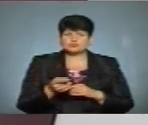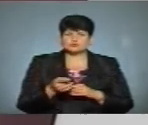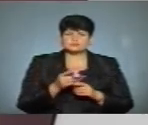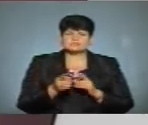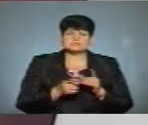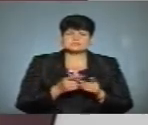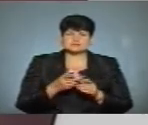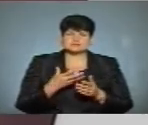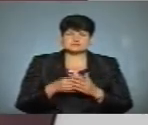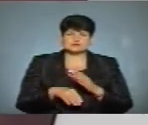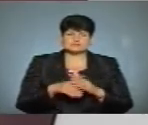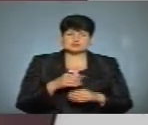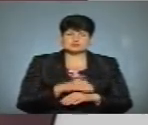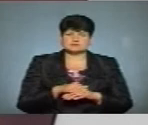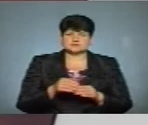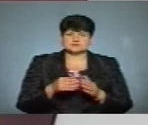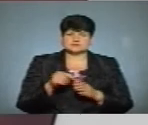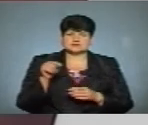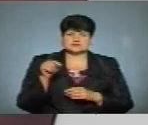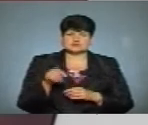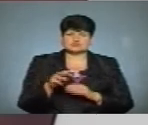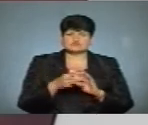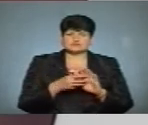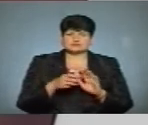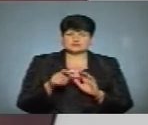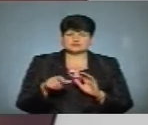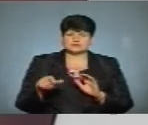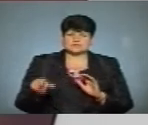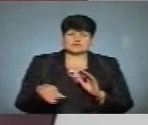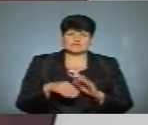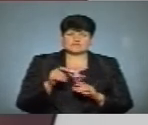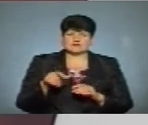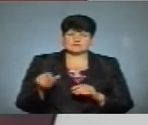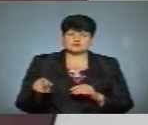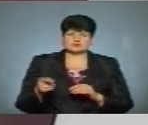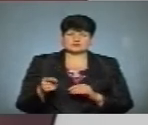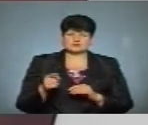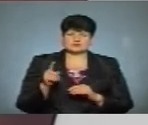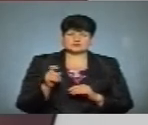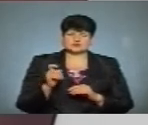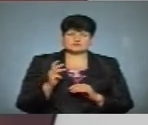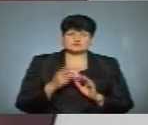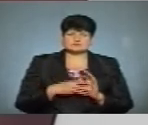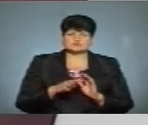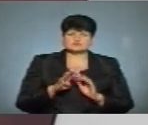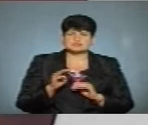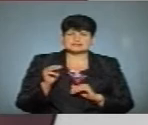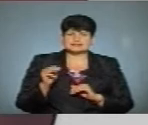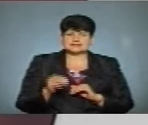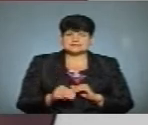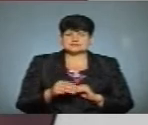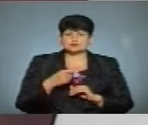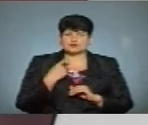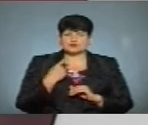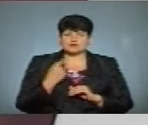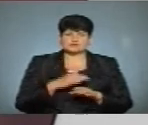змінили свої виборчі адреси майже 1800 осіб. Виборців у Тернополі 184 тисячі. За словами виконавчого директора